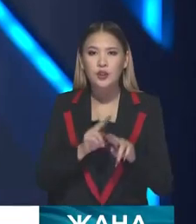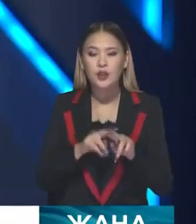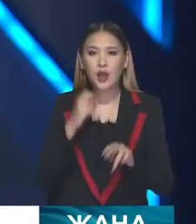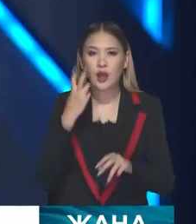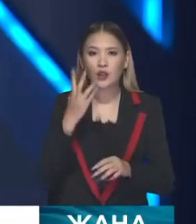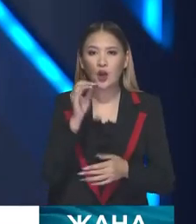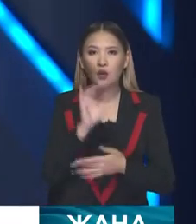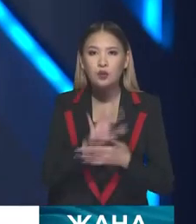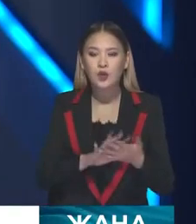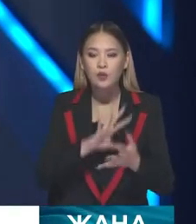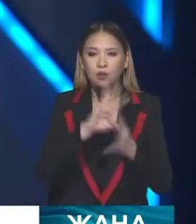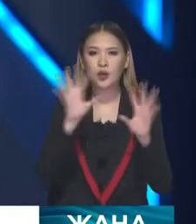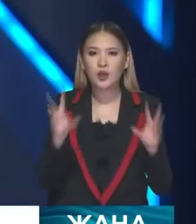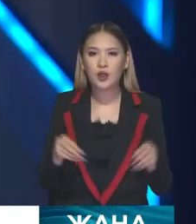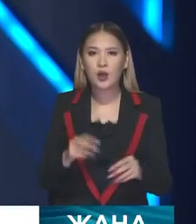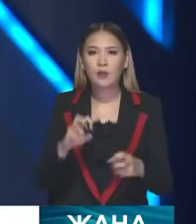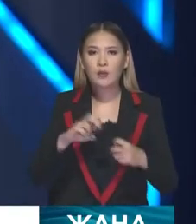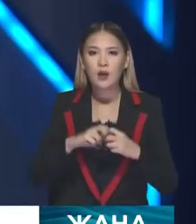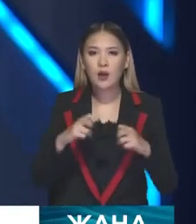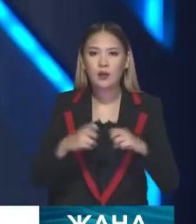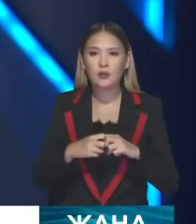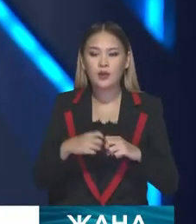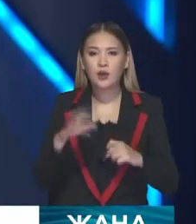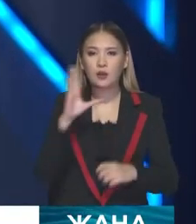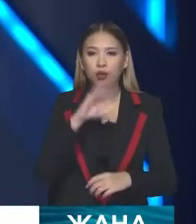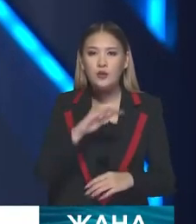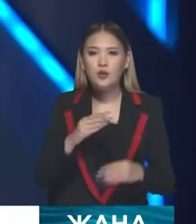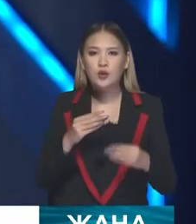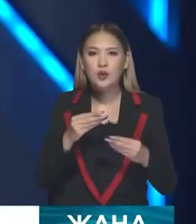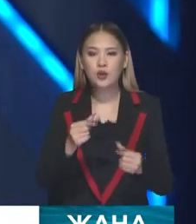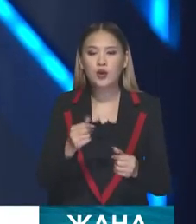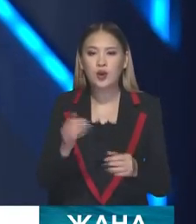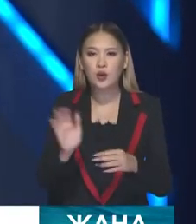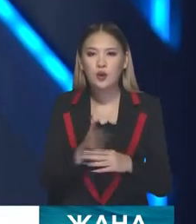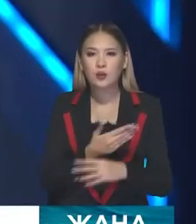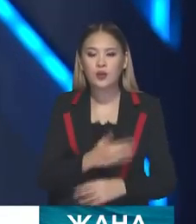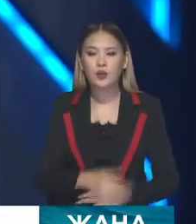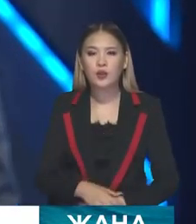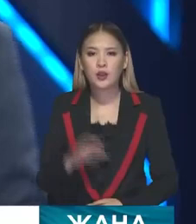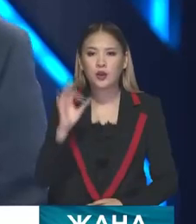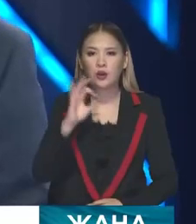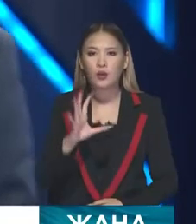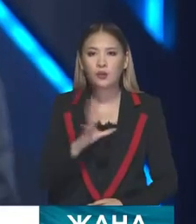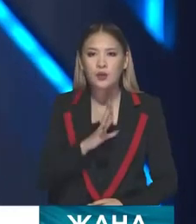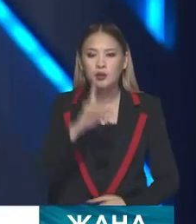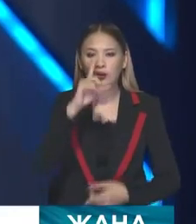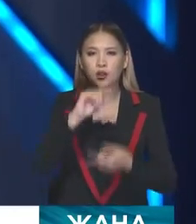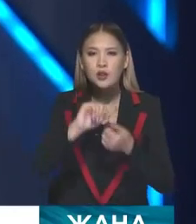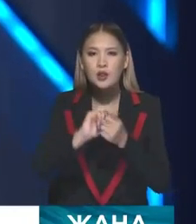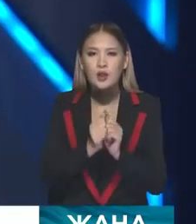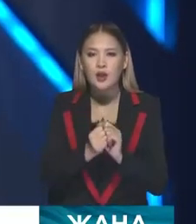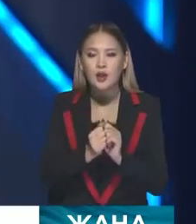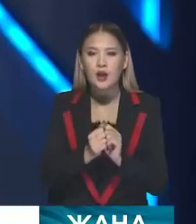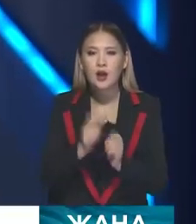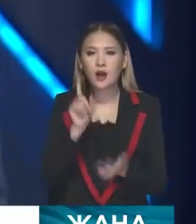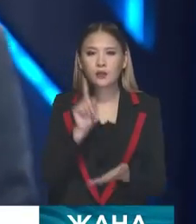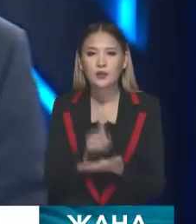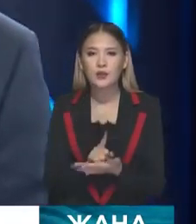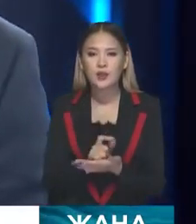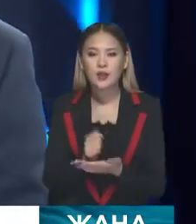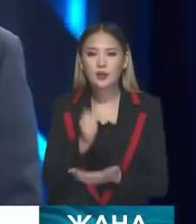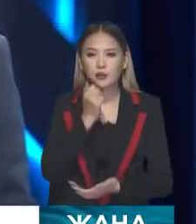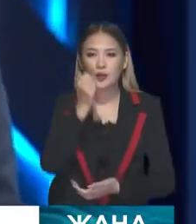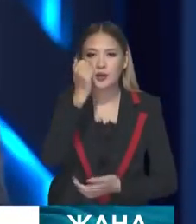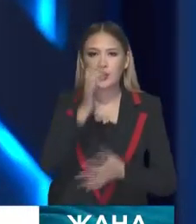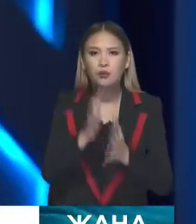кейін жаңағы барлық проблемаларды есептеп істейміз. Сонда жолдың сапасы дұрысталуы мүмкін. Осы хабарды жаттап аламыз міндетті түрде. Жақсы, бұл